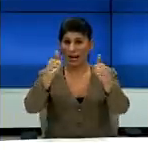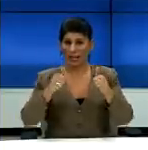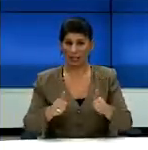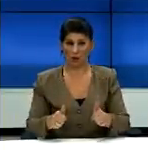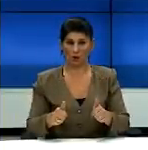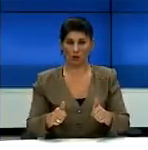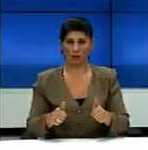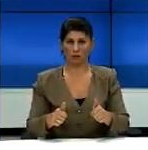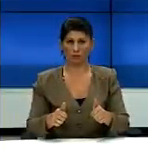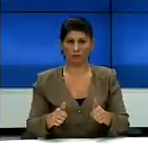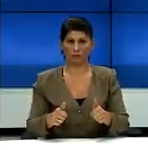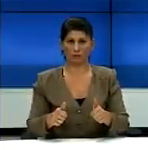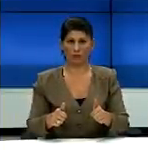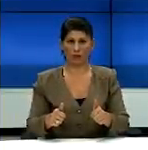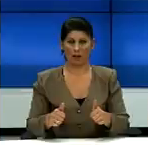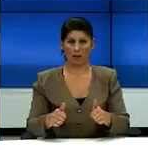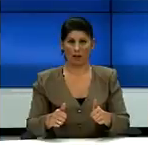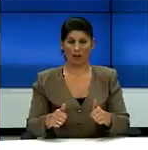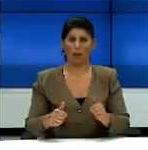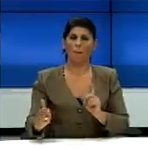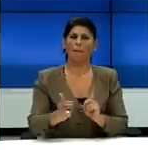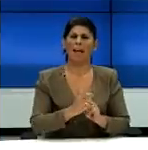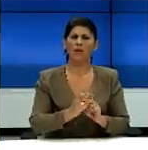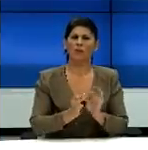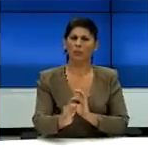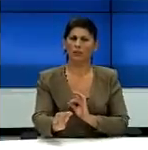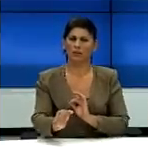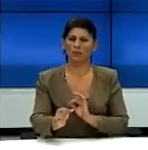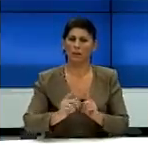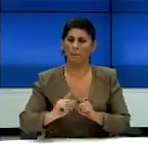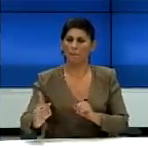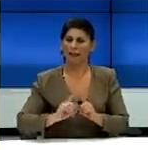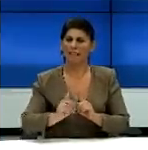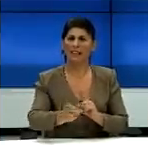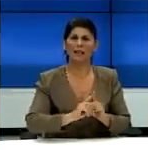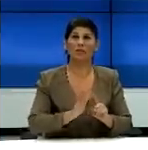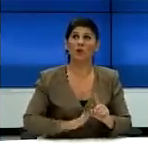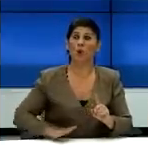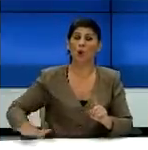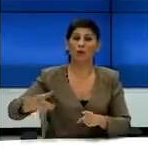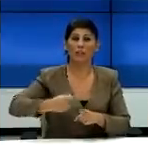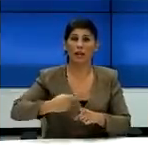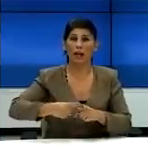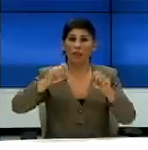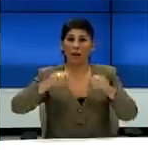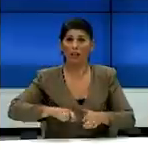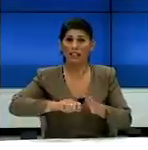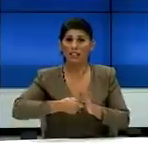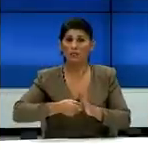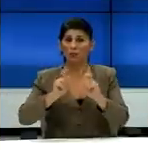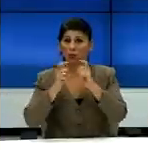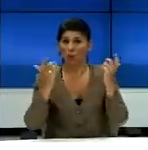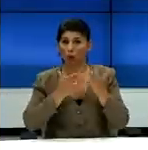ανακοινώσατε τα περιοριστικά μέτρα, τον περιορισμό της κυκλοφορίας μετακίνησης των πολιτών σε όλη την επικράτεια, το κλείσιμο των σχολείων, το lockdown